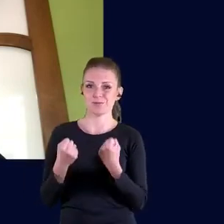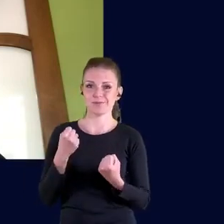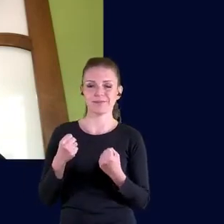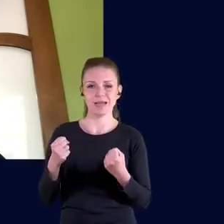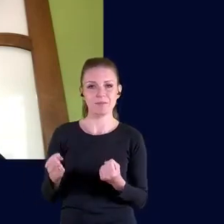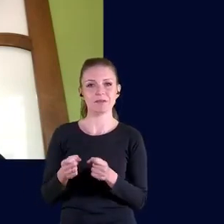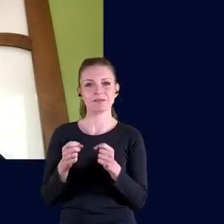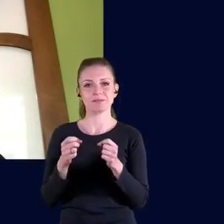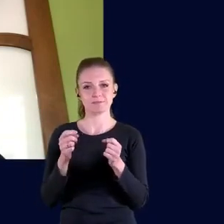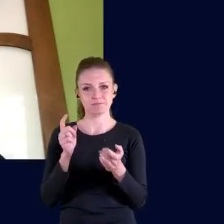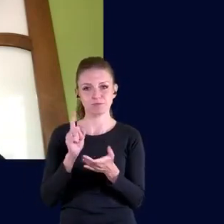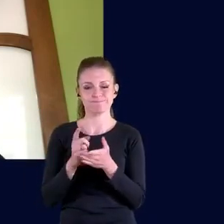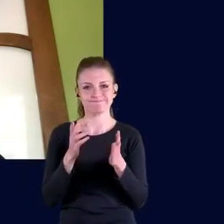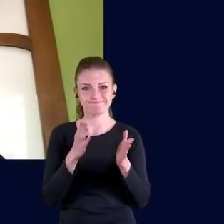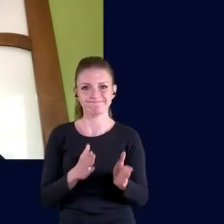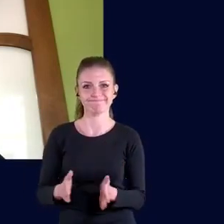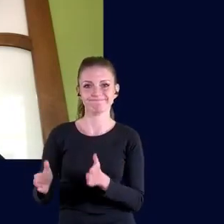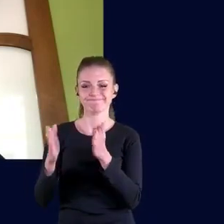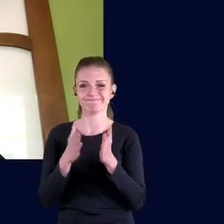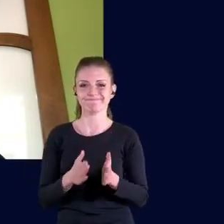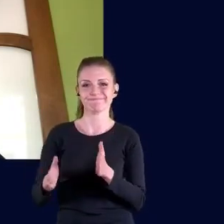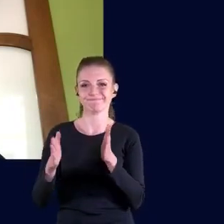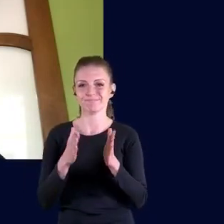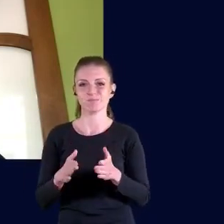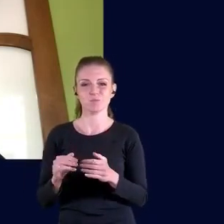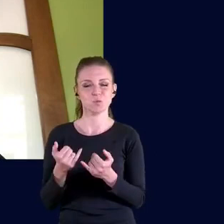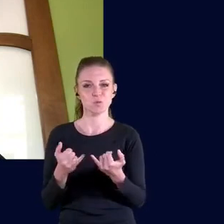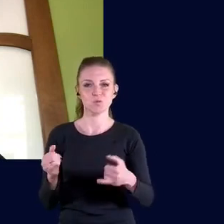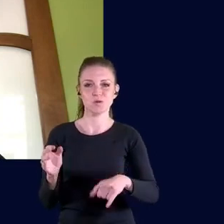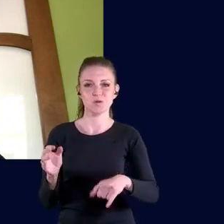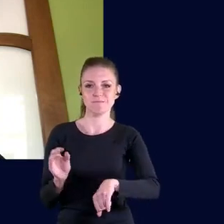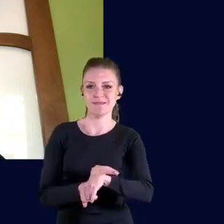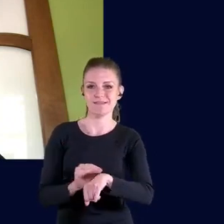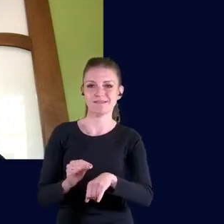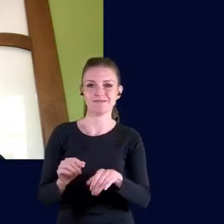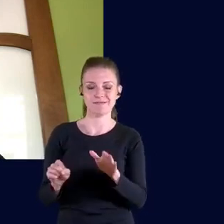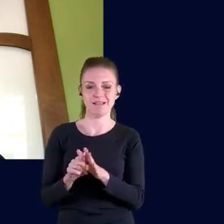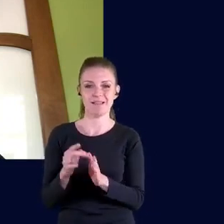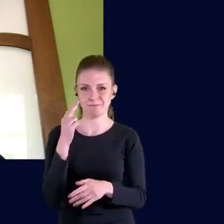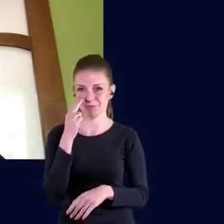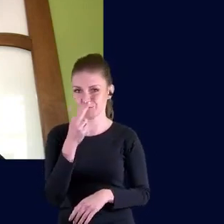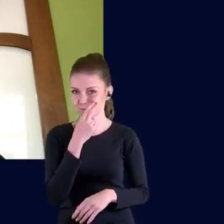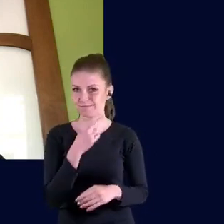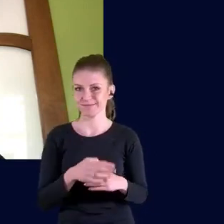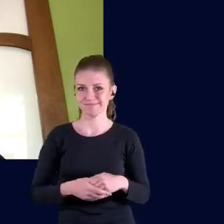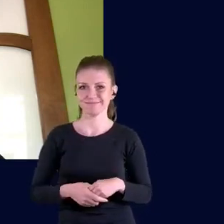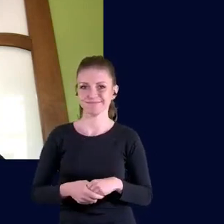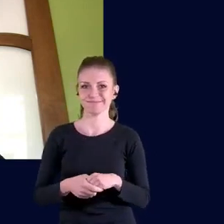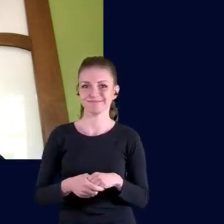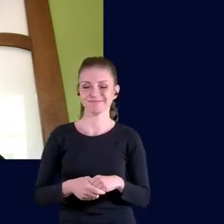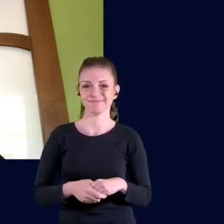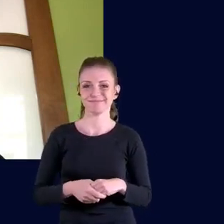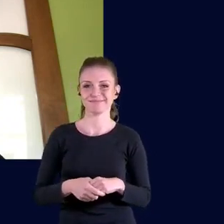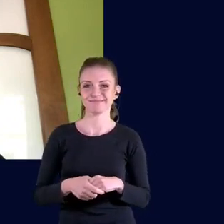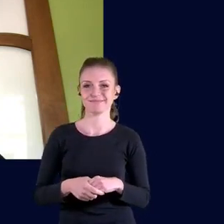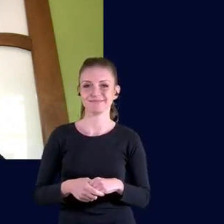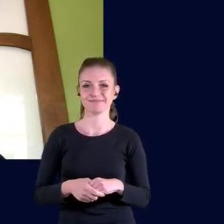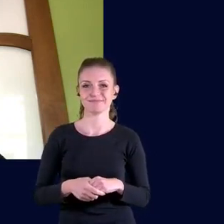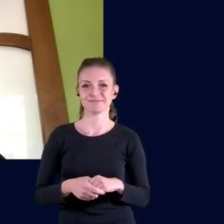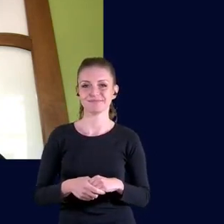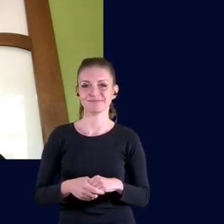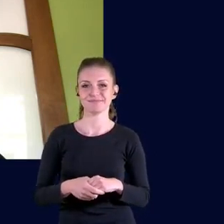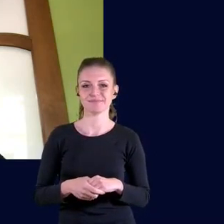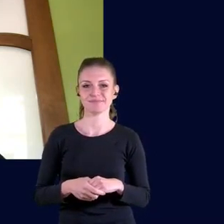właśnie wszelkiego rodzaju Materiałów dla osób niepełnosprawnych i w tym projekcie mam na